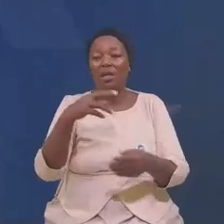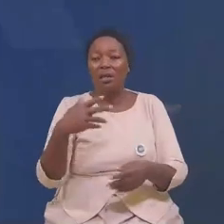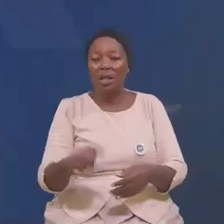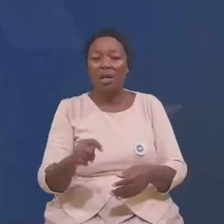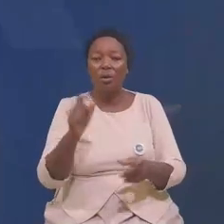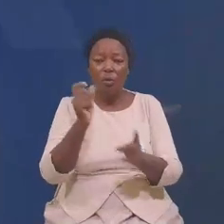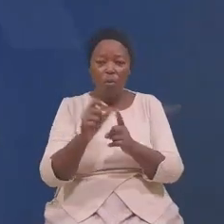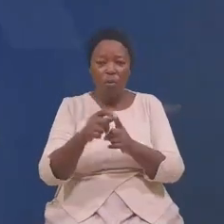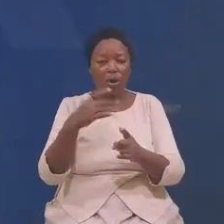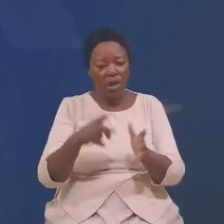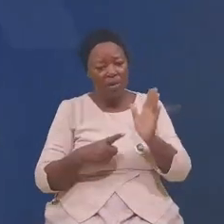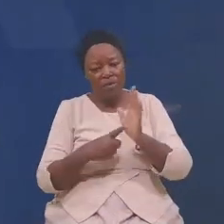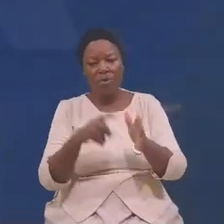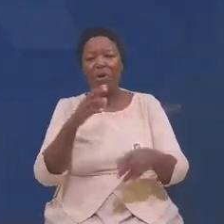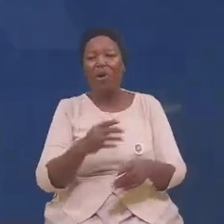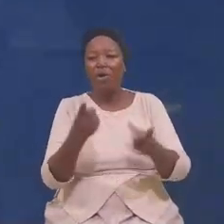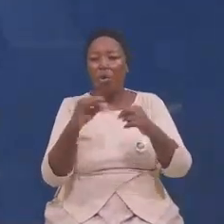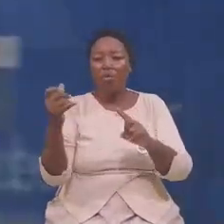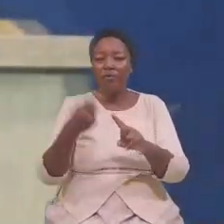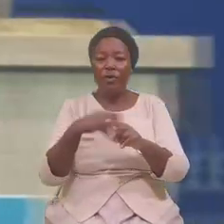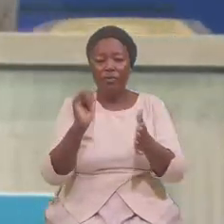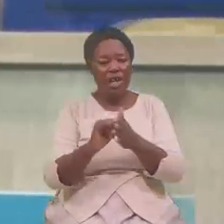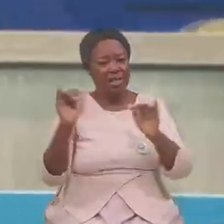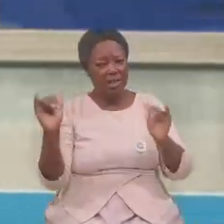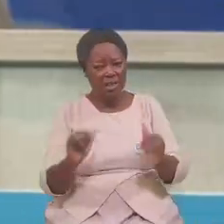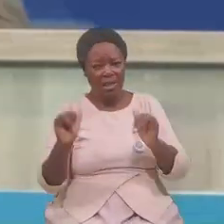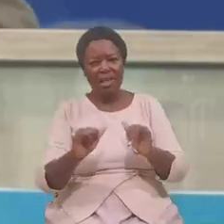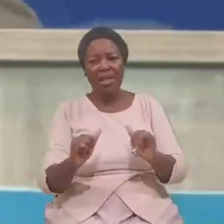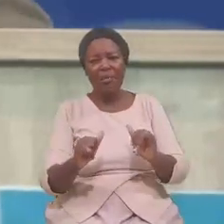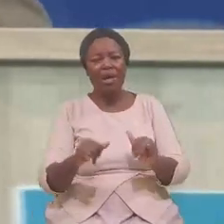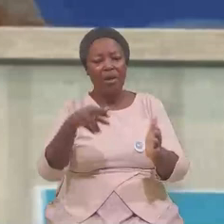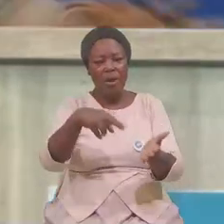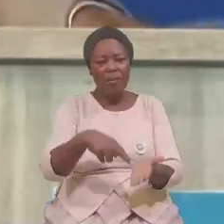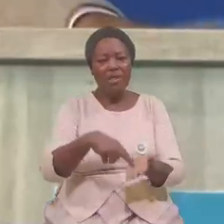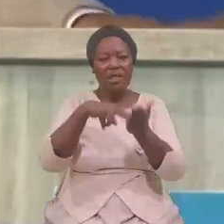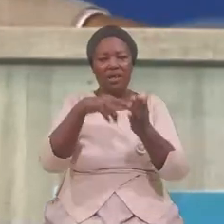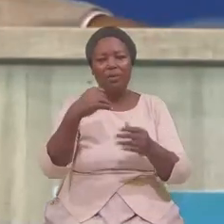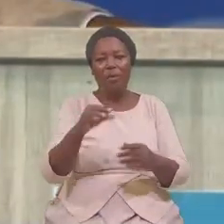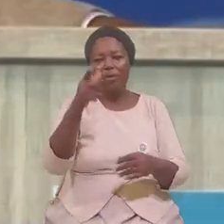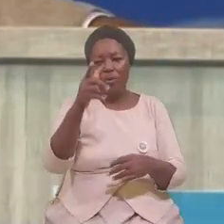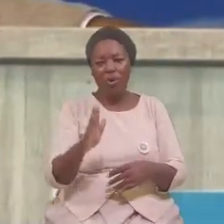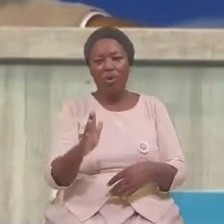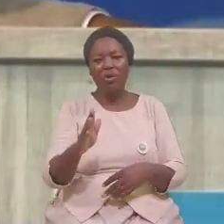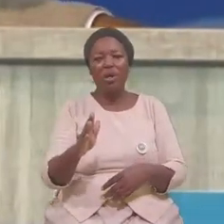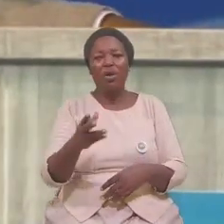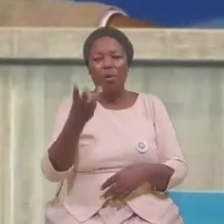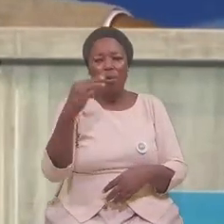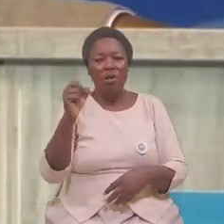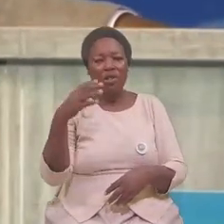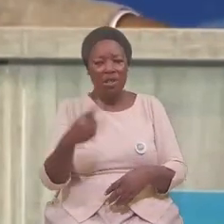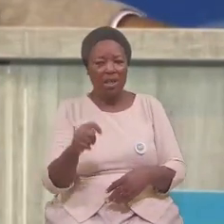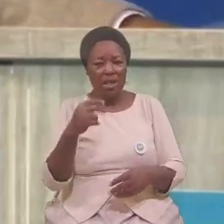la révélation venant de ce même représentant de Dieu, c'est ça